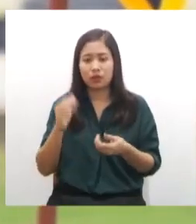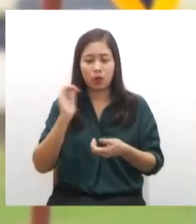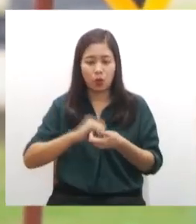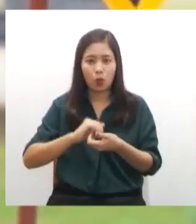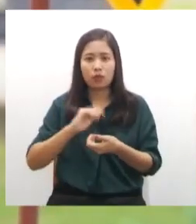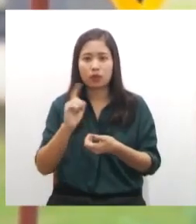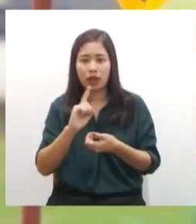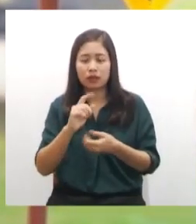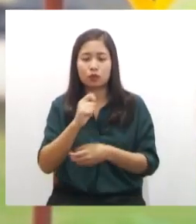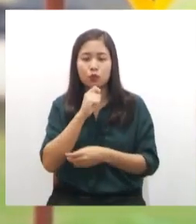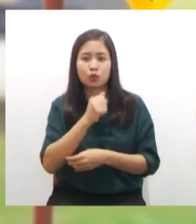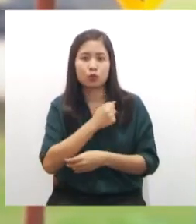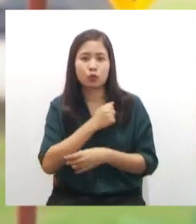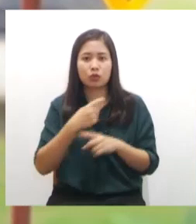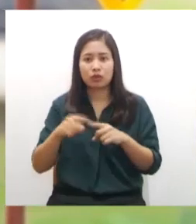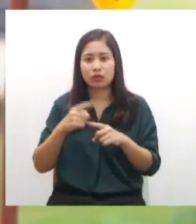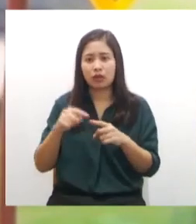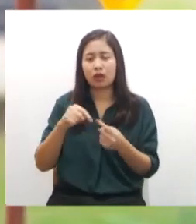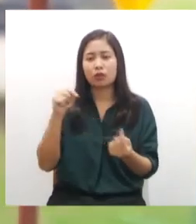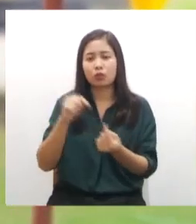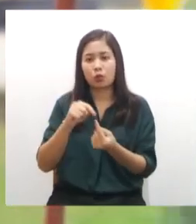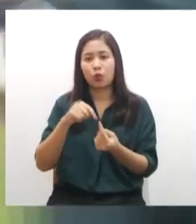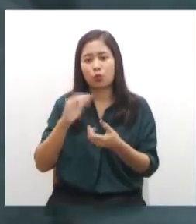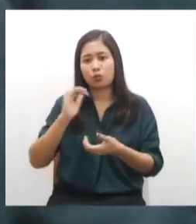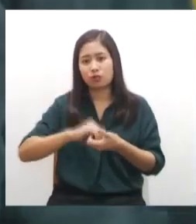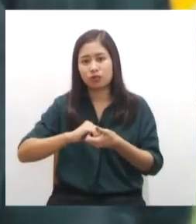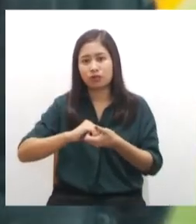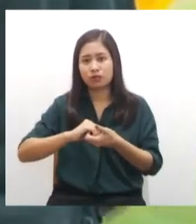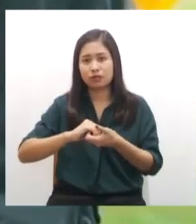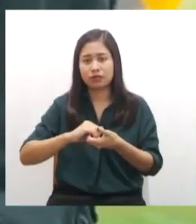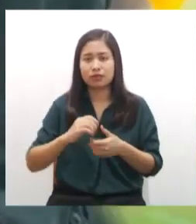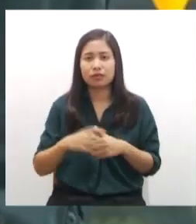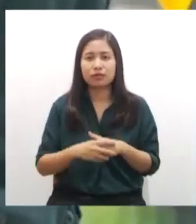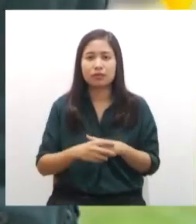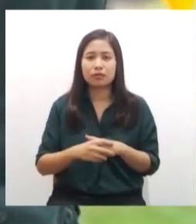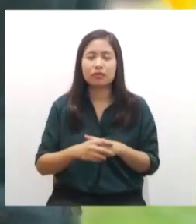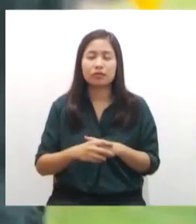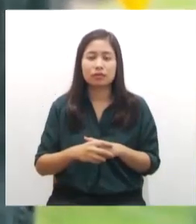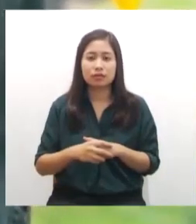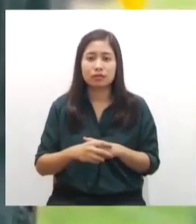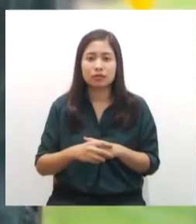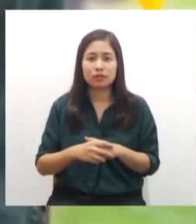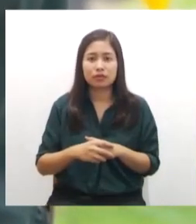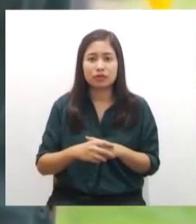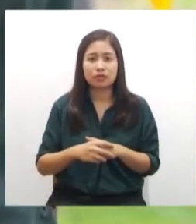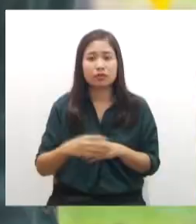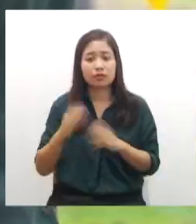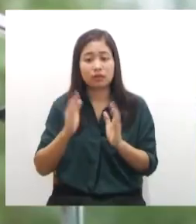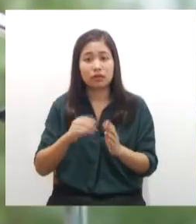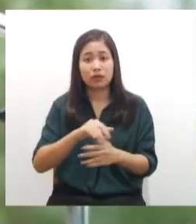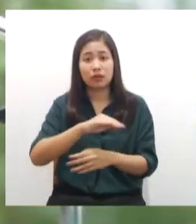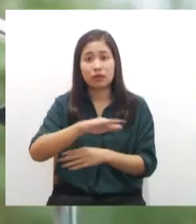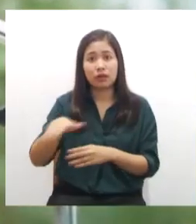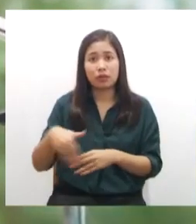ข์ร่วมกันรักษาเกียรติและศักดิ์ศรีนอกจากนี้การเป็นนักศึกษาวิชาทห